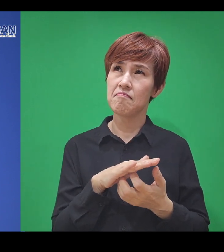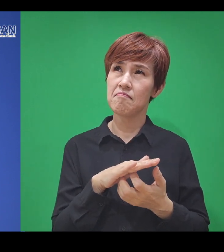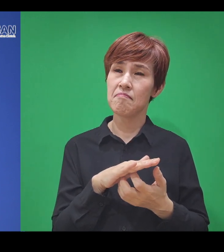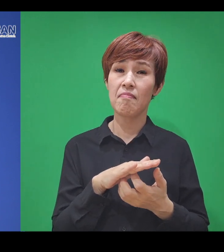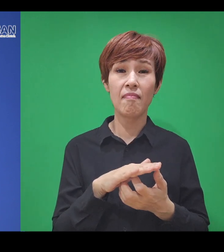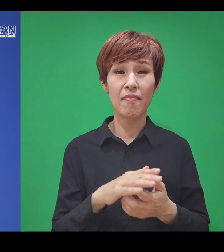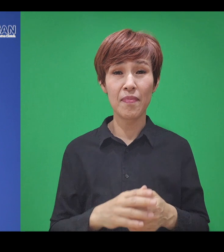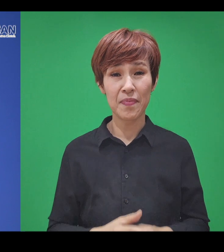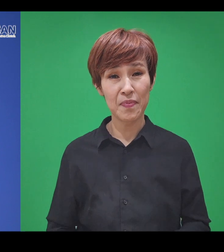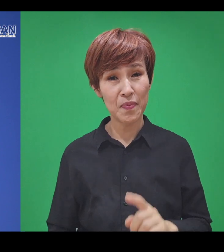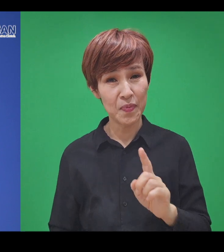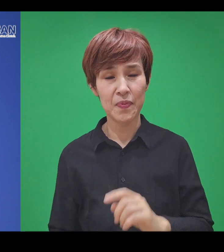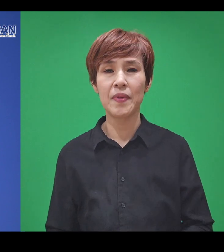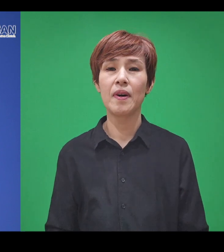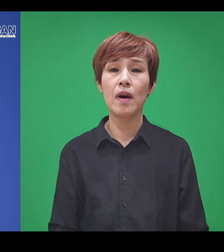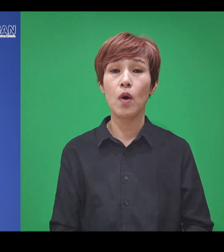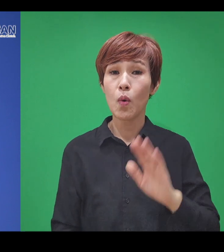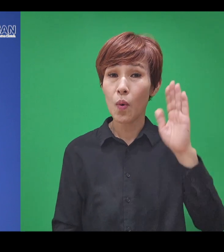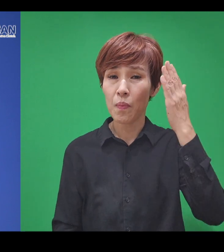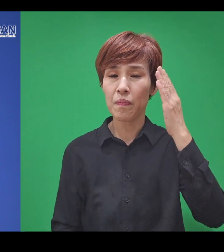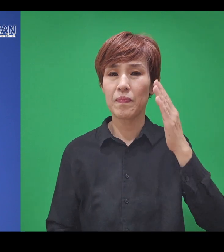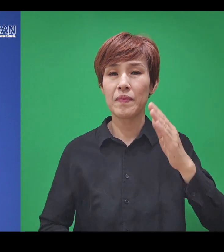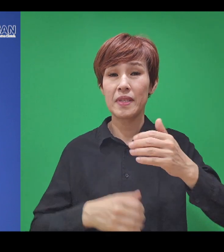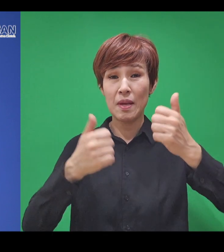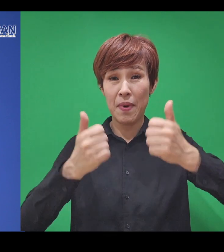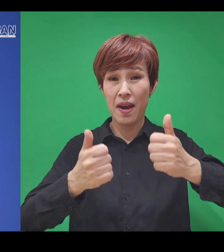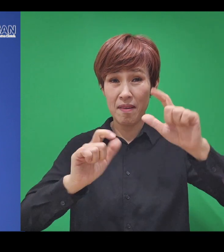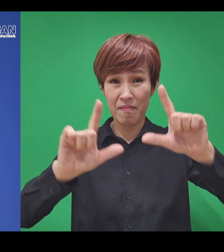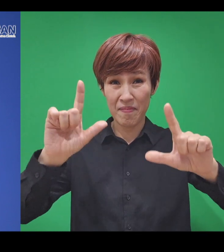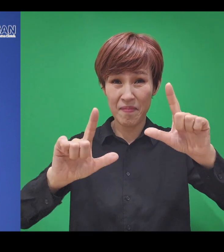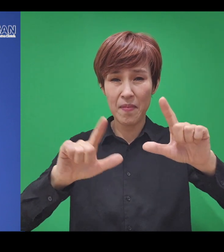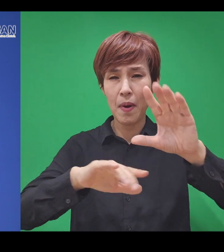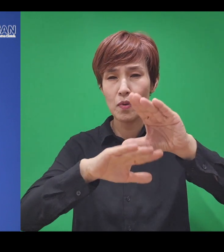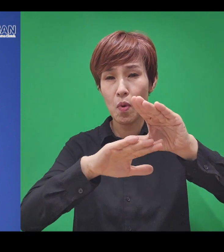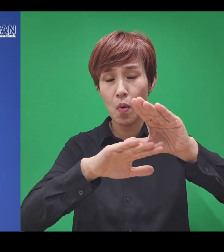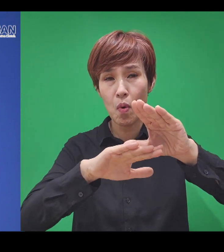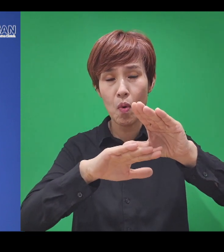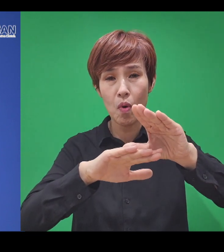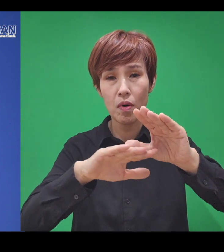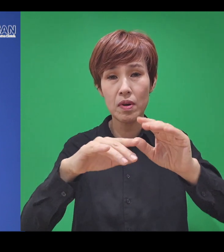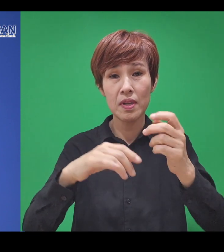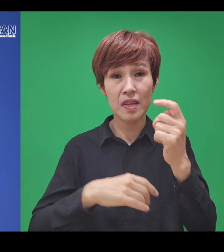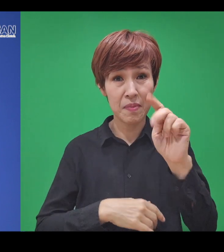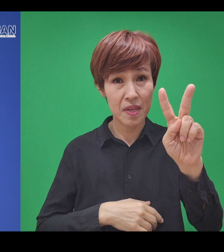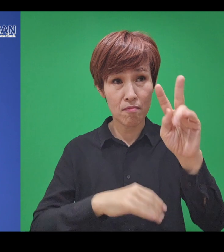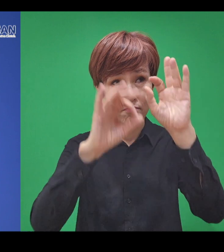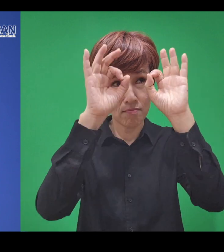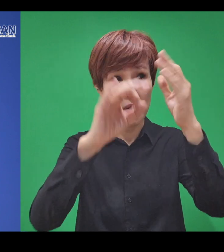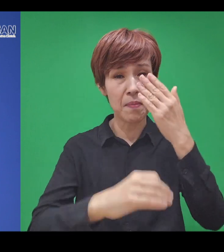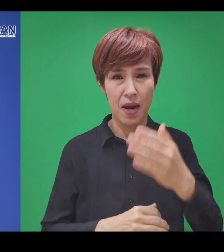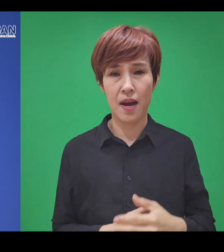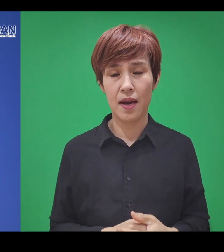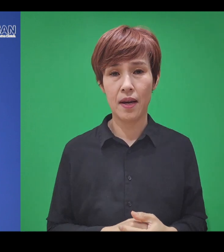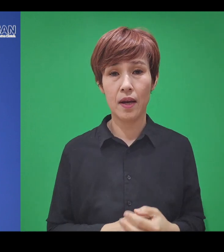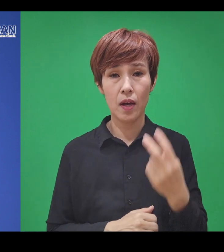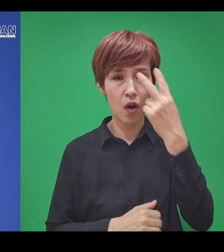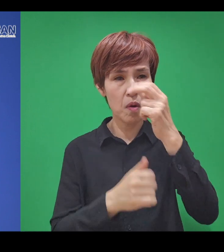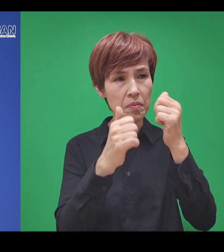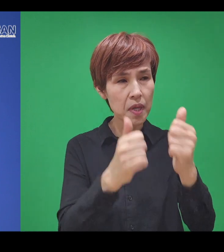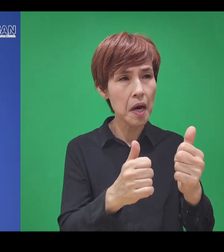요즘 우리는 재판을 방송에서 그대로 봅니다. 재판관이 뭐라고 하는지, 검사나 변호사가 뭐라고